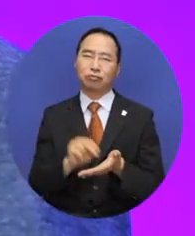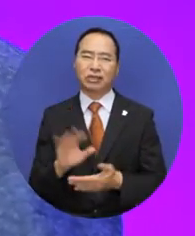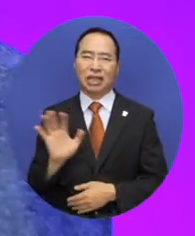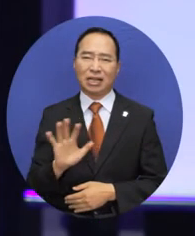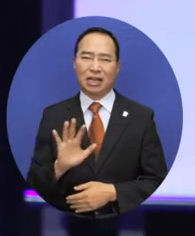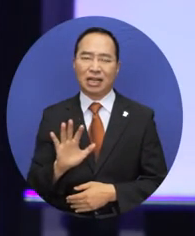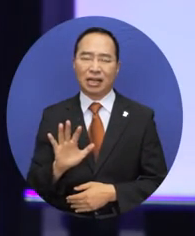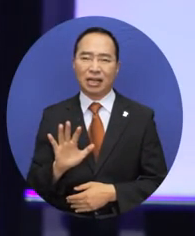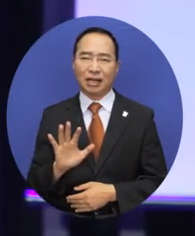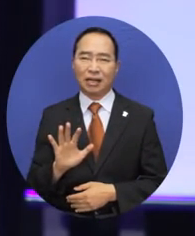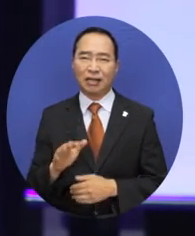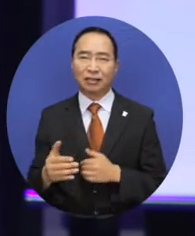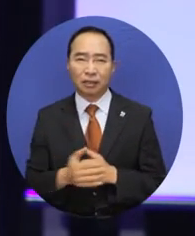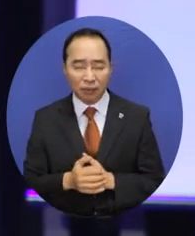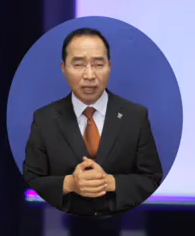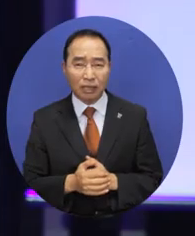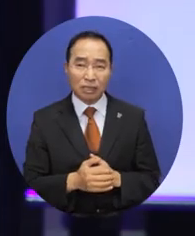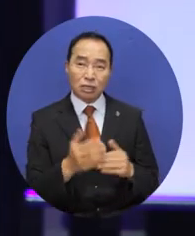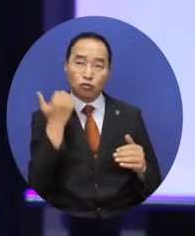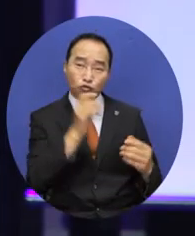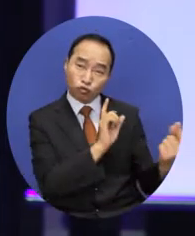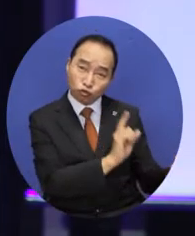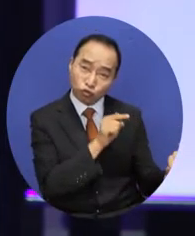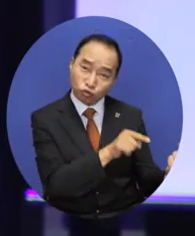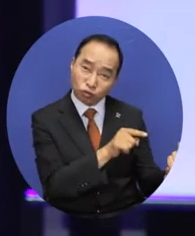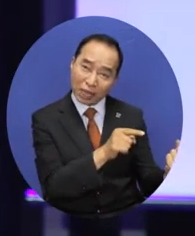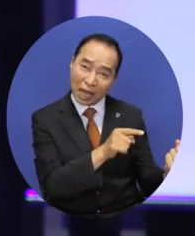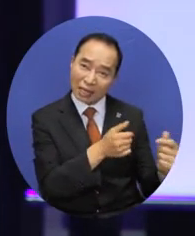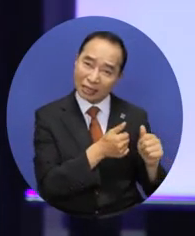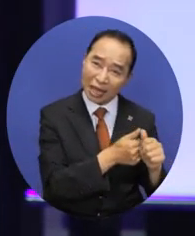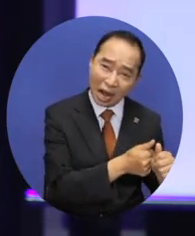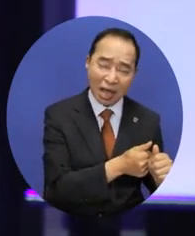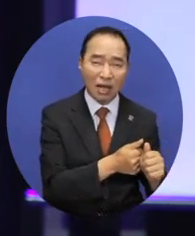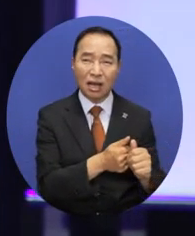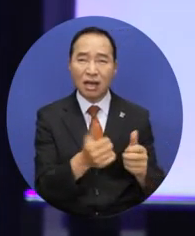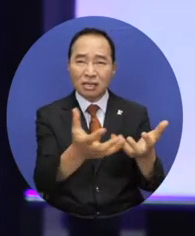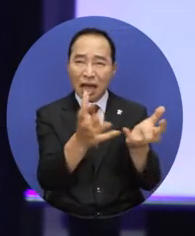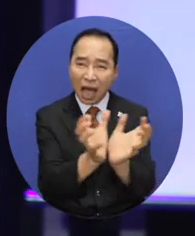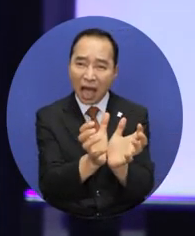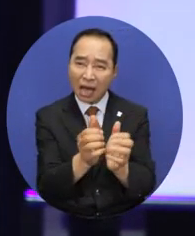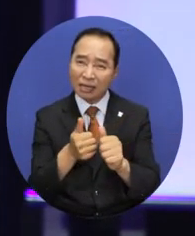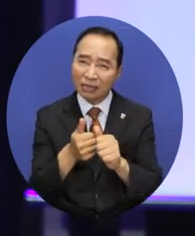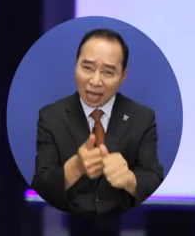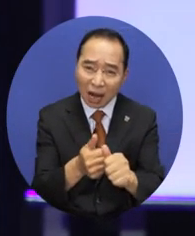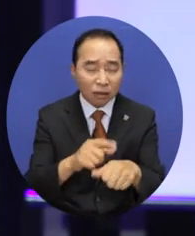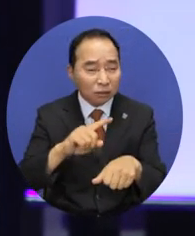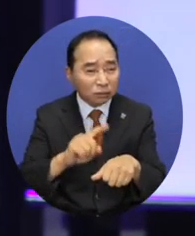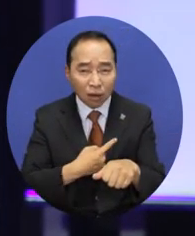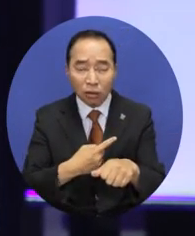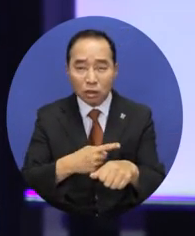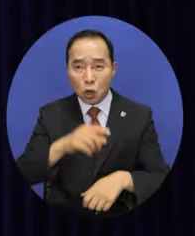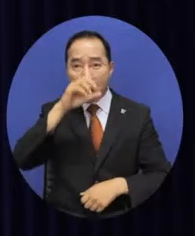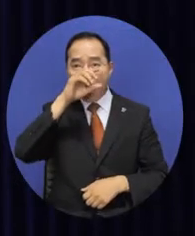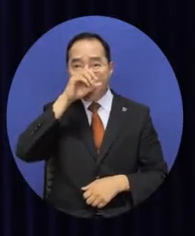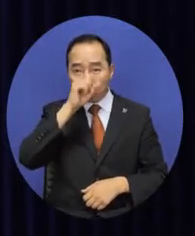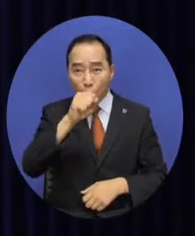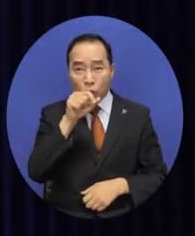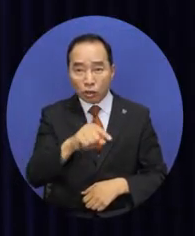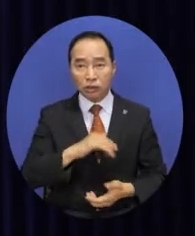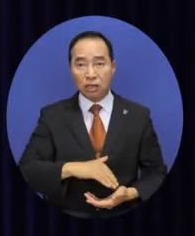따라서, 사회적 맥락에 따라서 악이 더 증대될 수가 있고 선이 더 증대될 수도 있습니다.